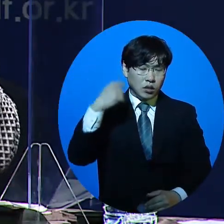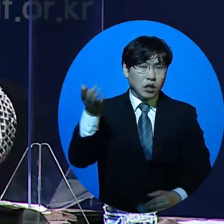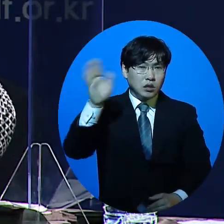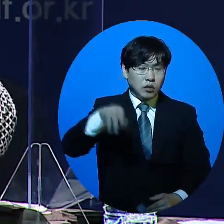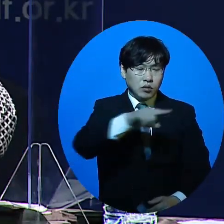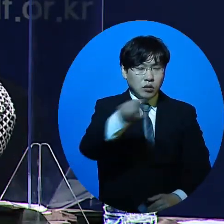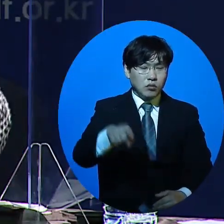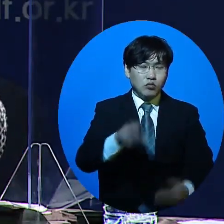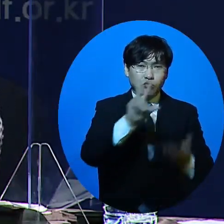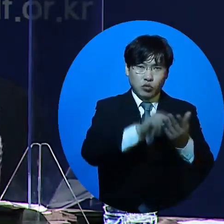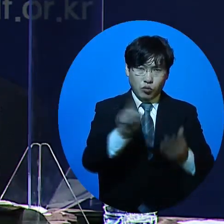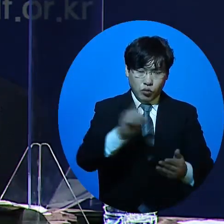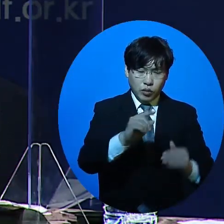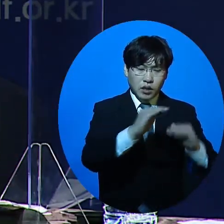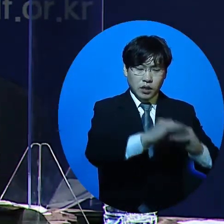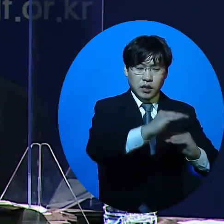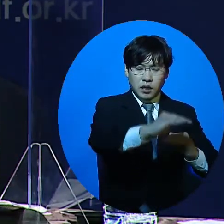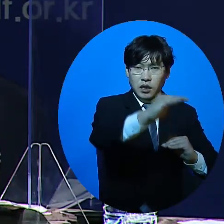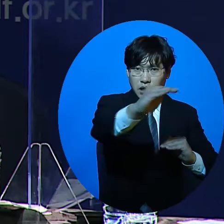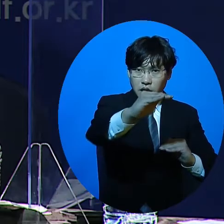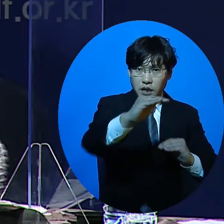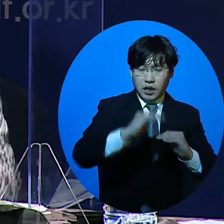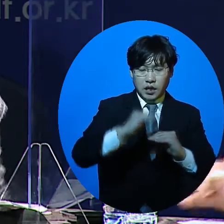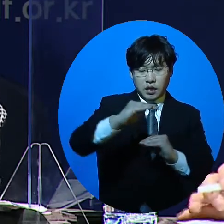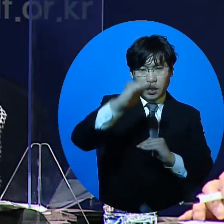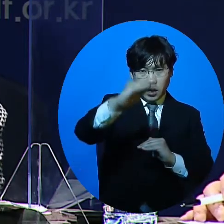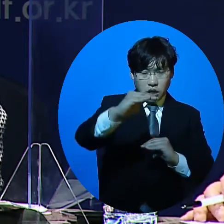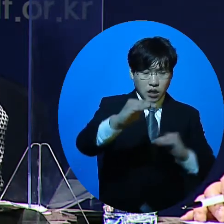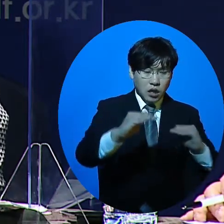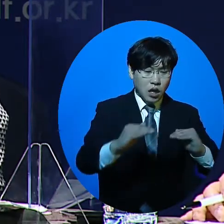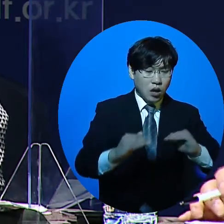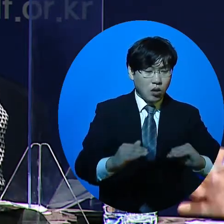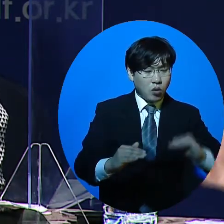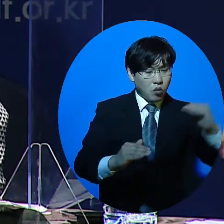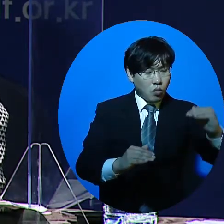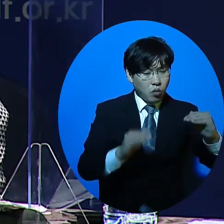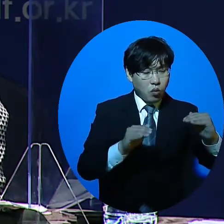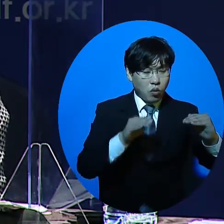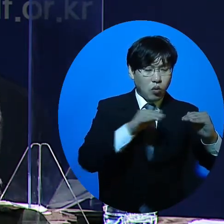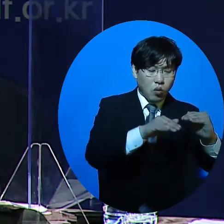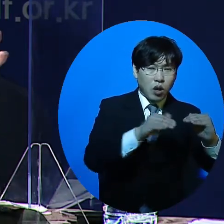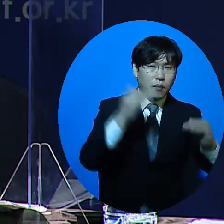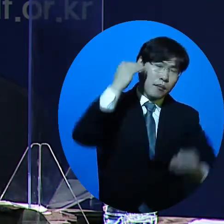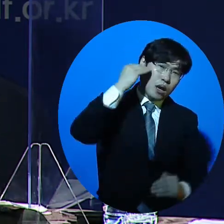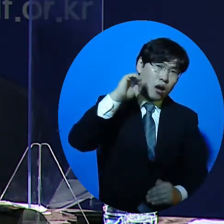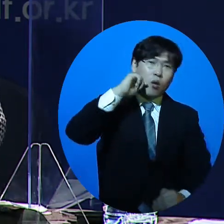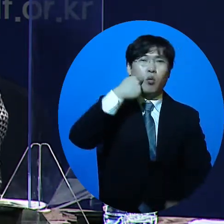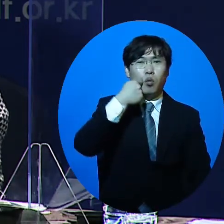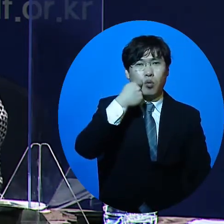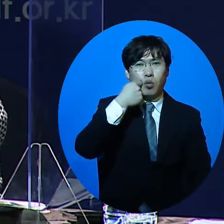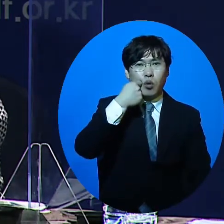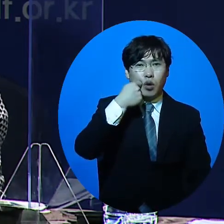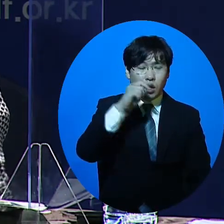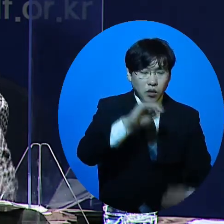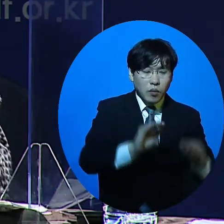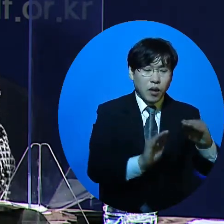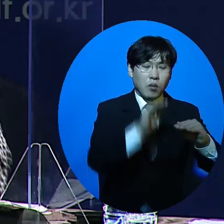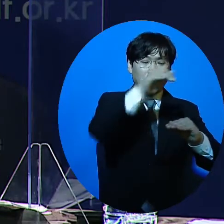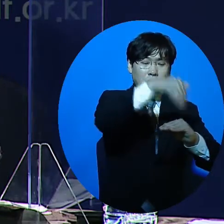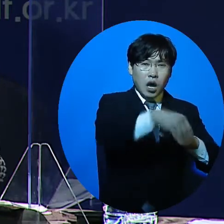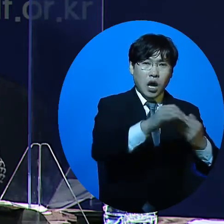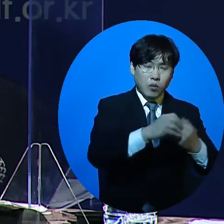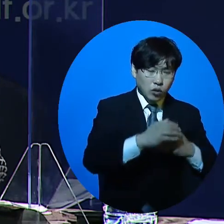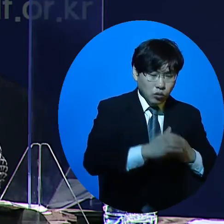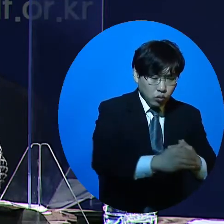어떤 행동 계획이 취소될 수가 있습니다. 그 계단 하나만 허물면 그